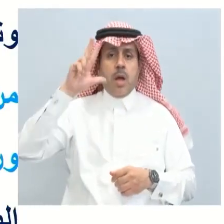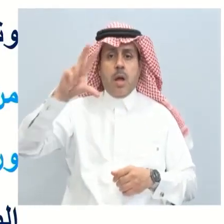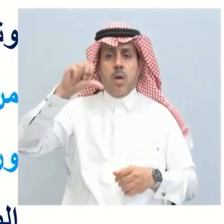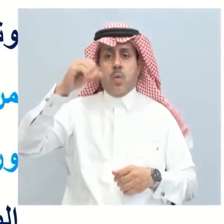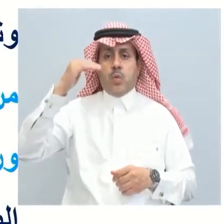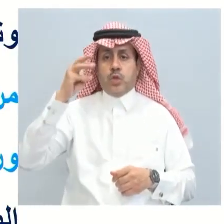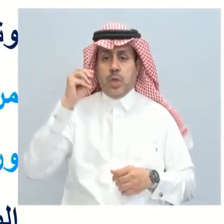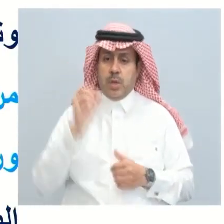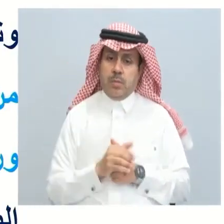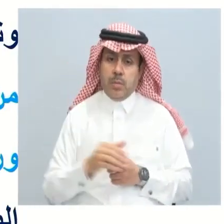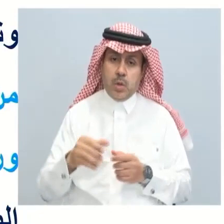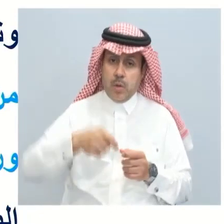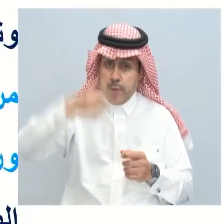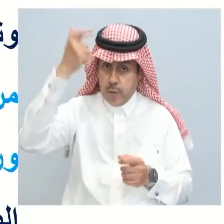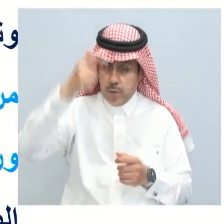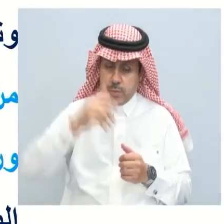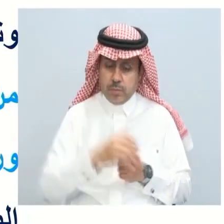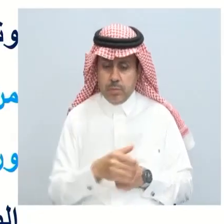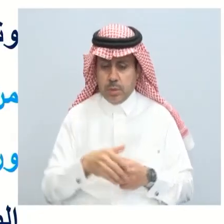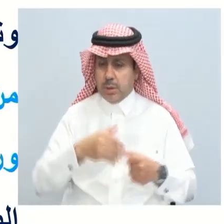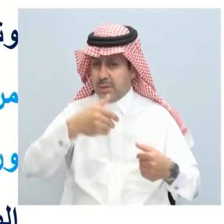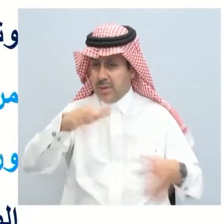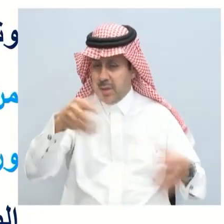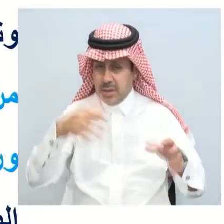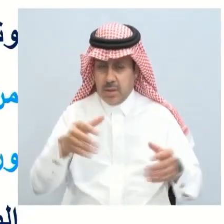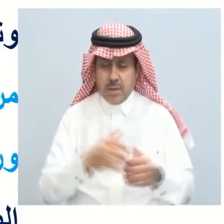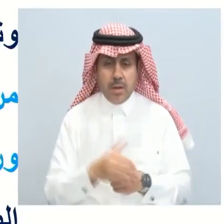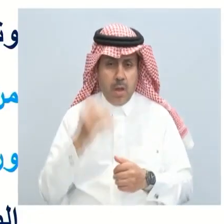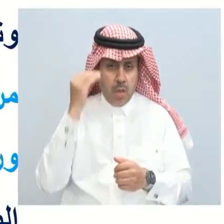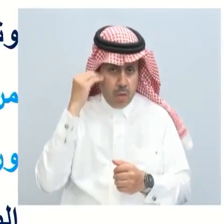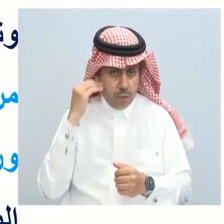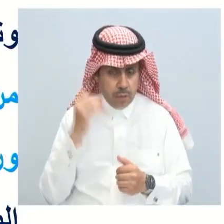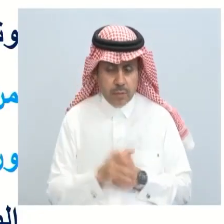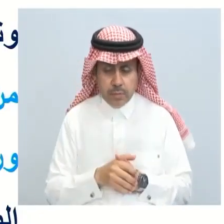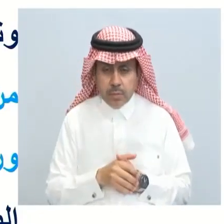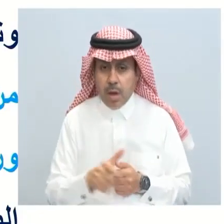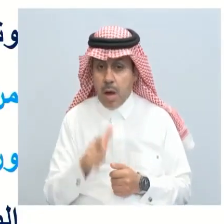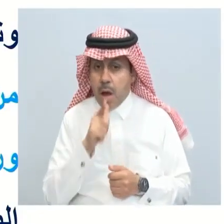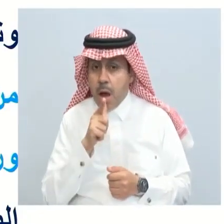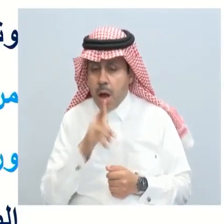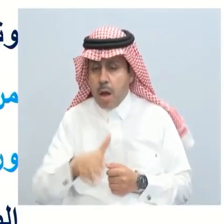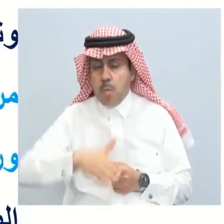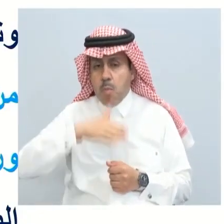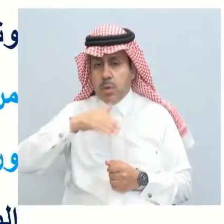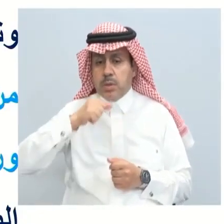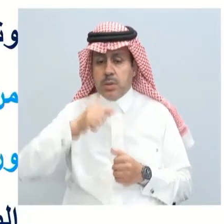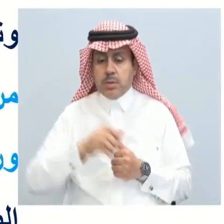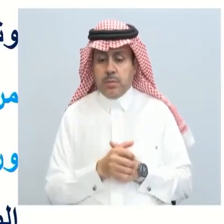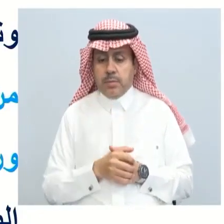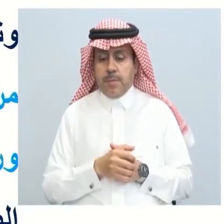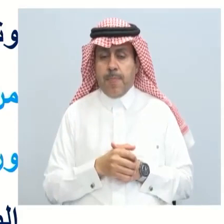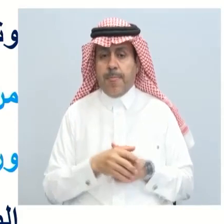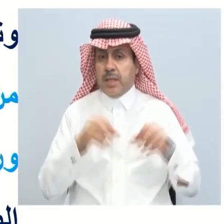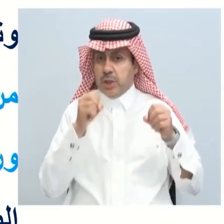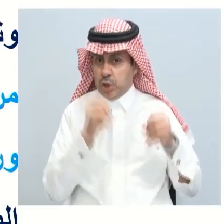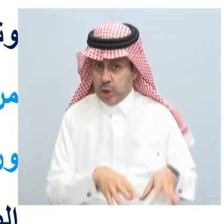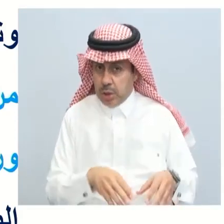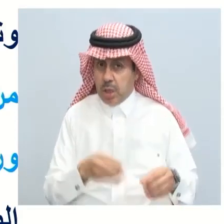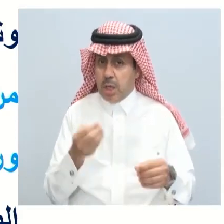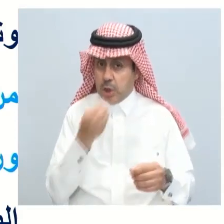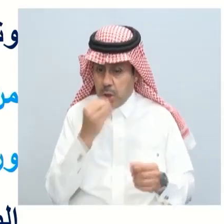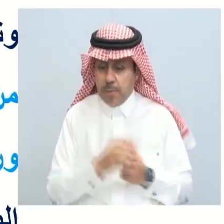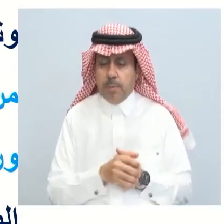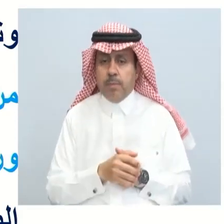كانوا بعيدين عنه وتركوا الاقارب والفقراء وقد قال النبي صلى الله عليه وسلم شر الطعام